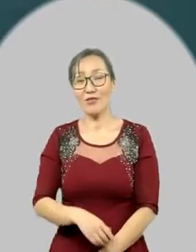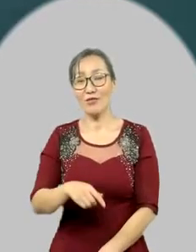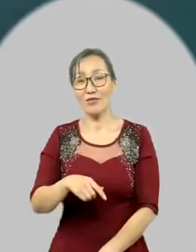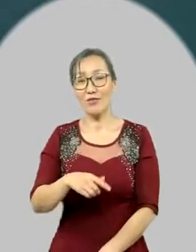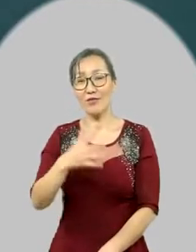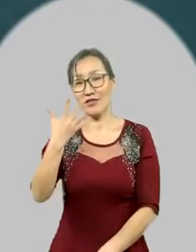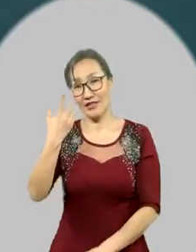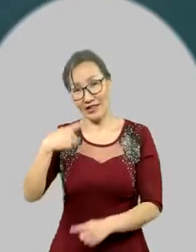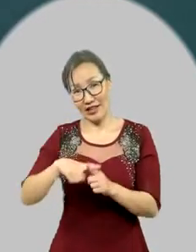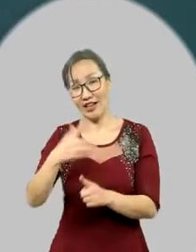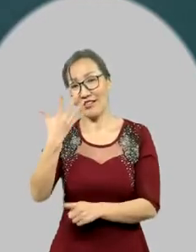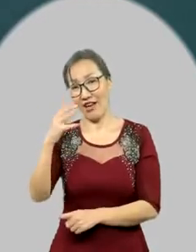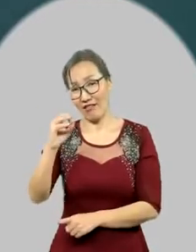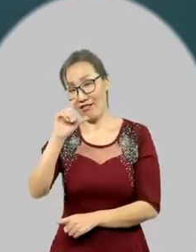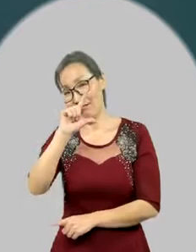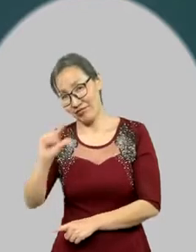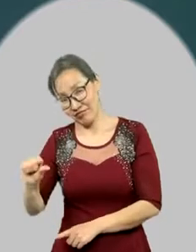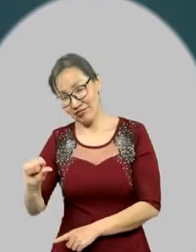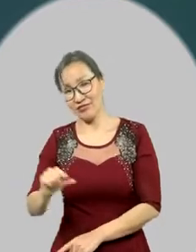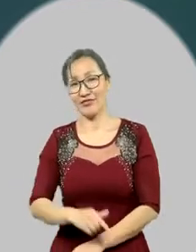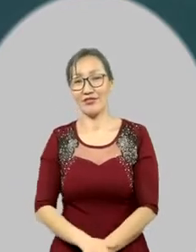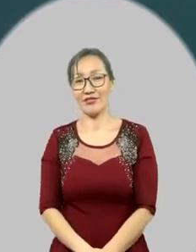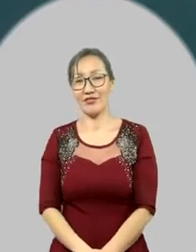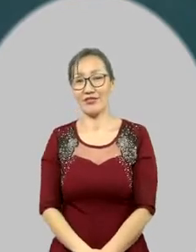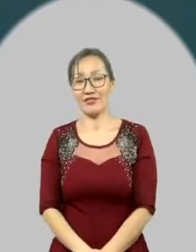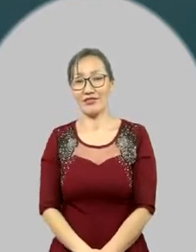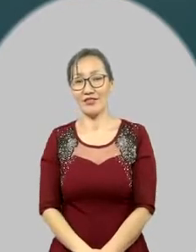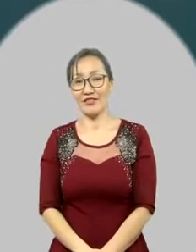Мөн 50-аар буурсан